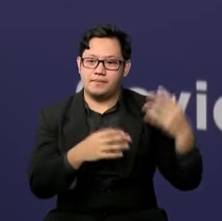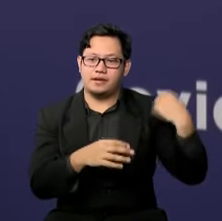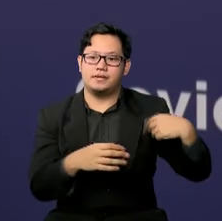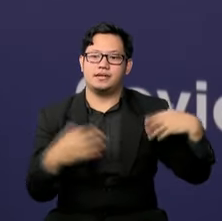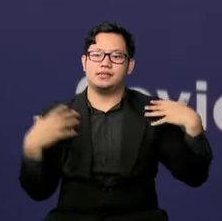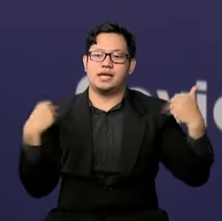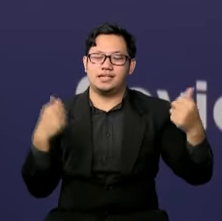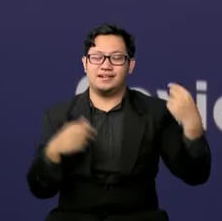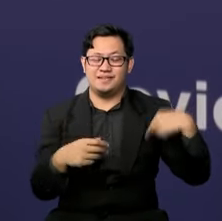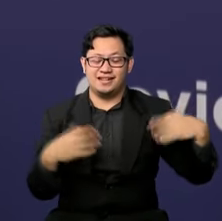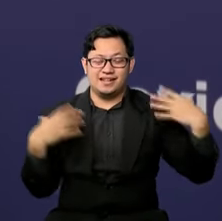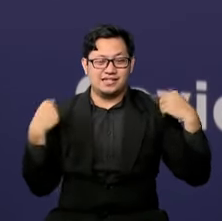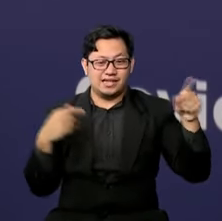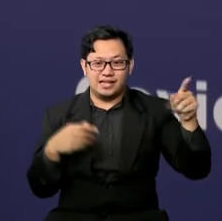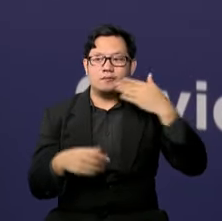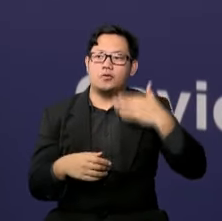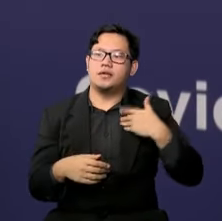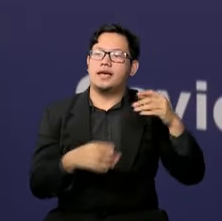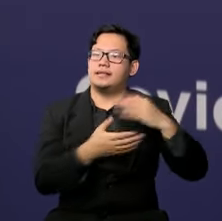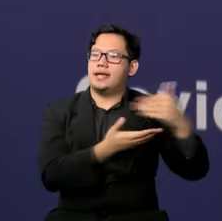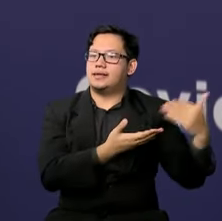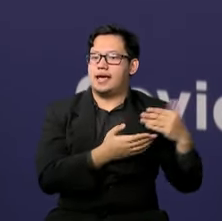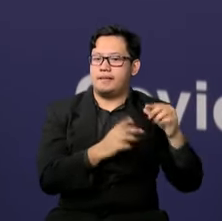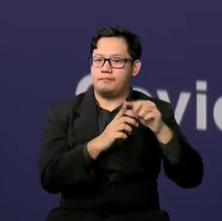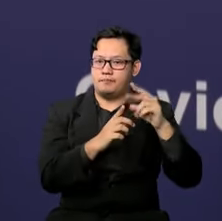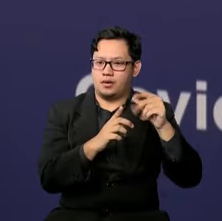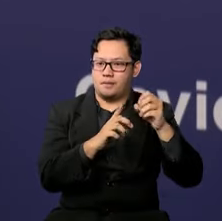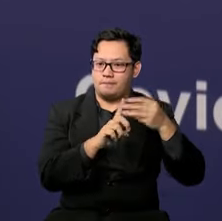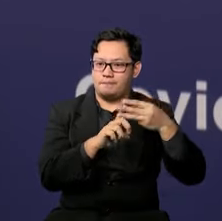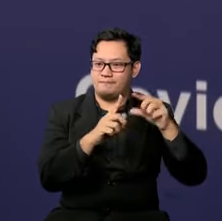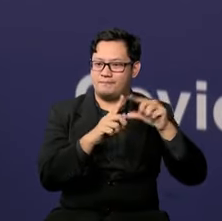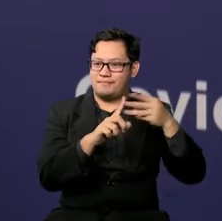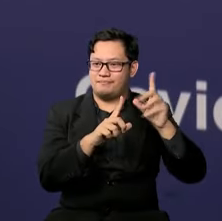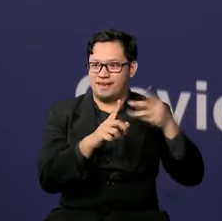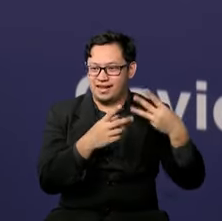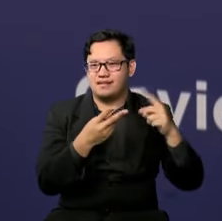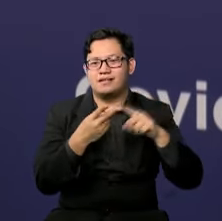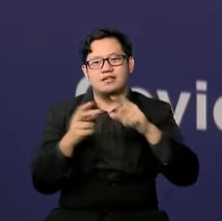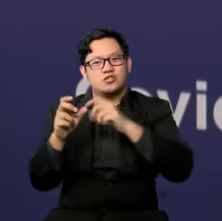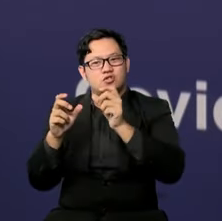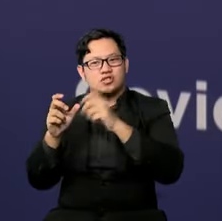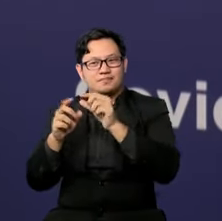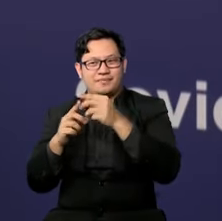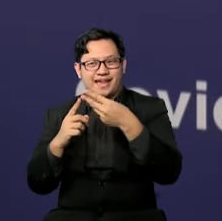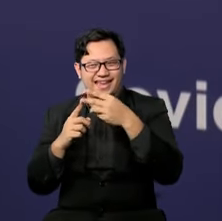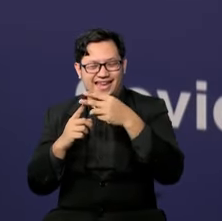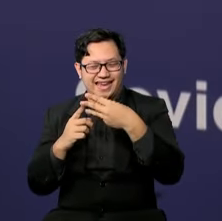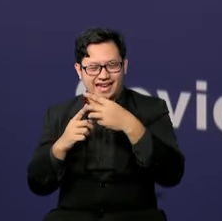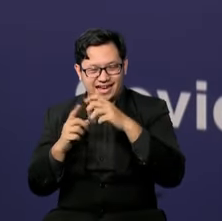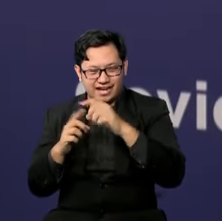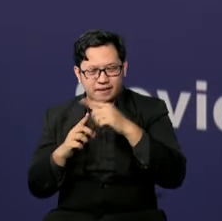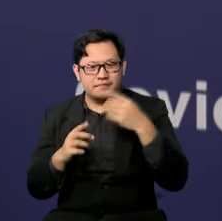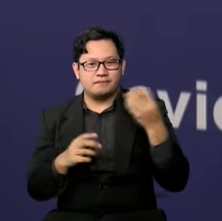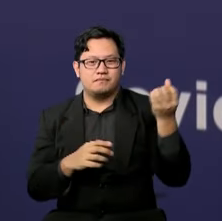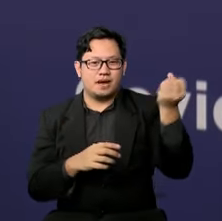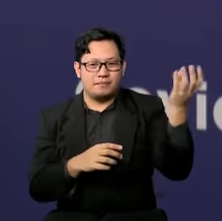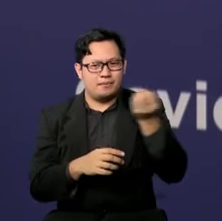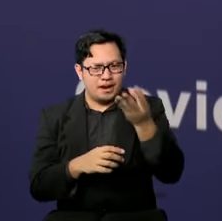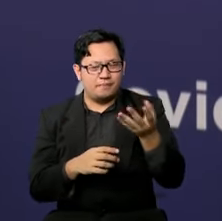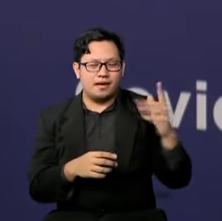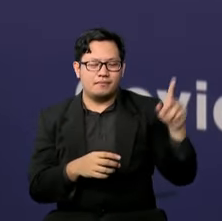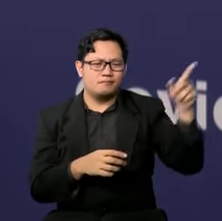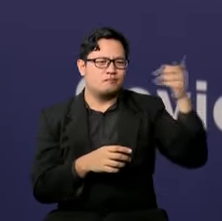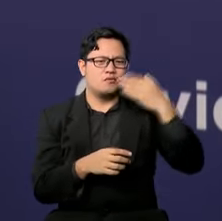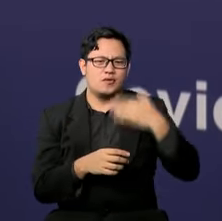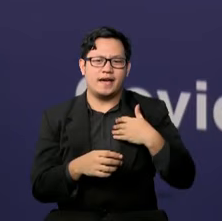banyak orang yang probable dan jumlahnya sangat kecil sekali karena kebanyakan positif negatif itu ketahuan saya melihat di laporan terakhir di Kementerian